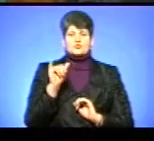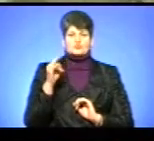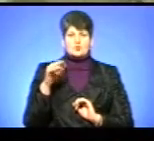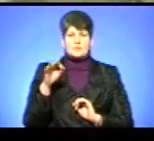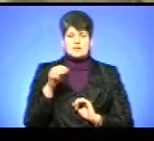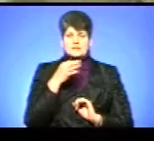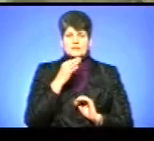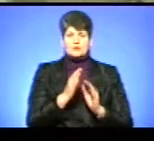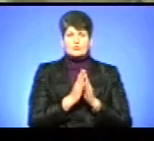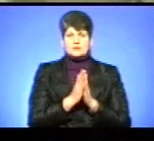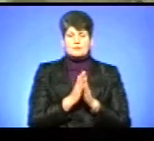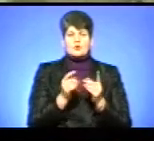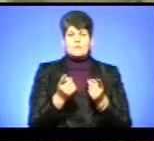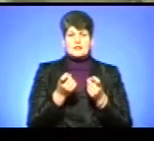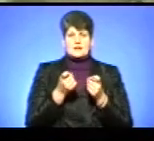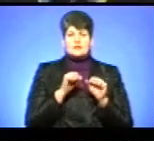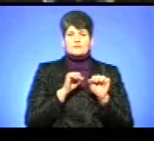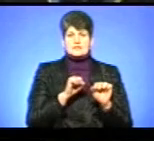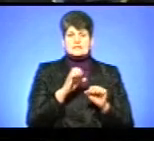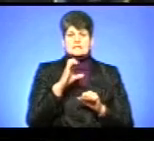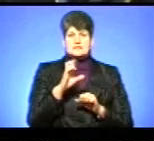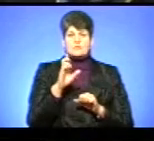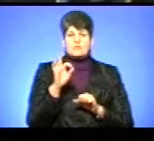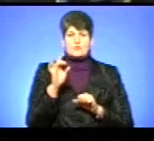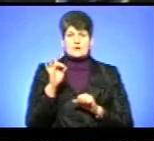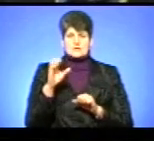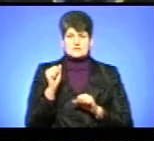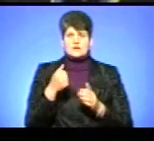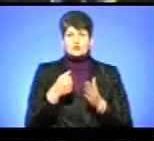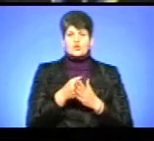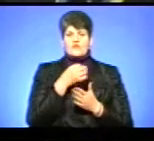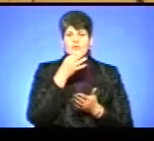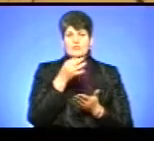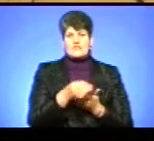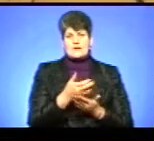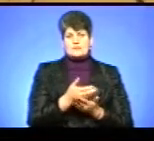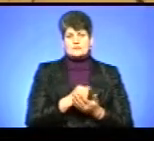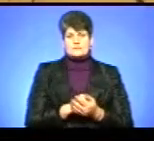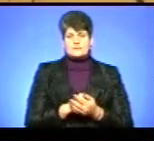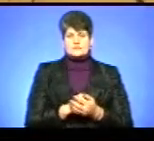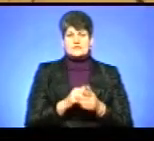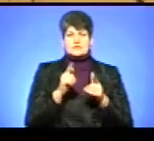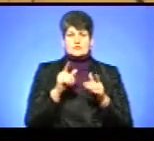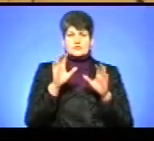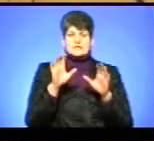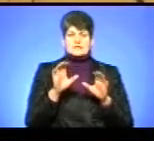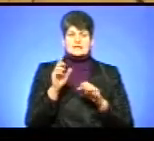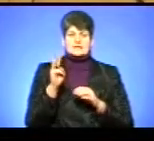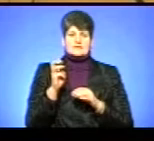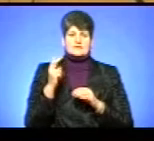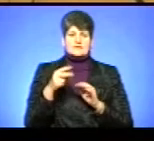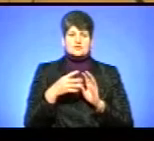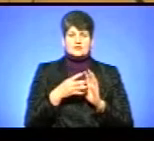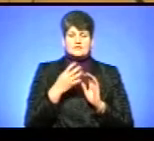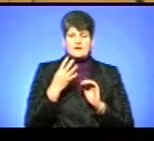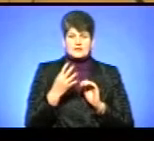заявила клопотання про притягнення адвоката Станіслава Бориса до відповідальності. Відповідно до статті 324, якщо судове засідання